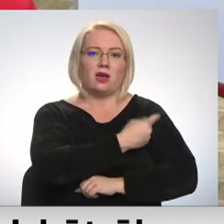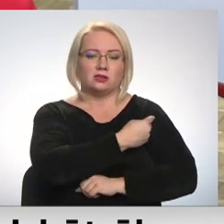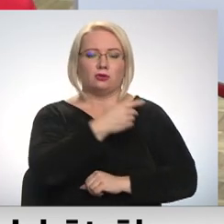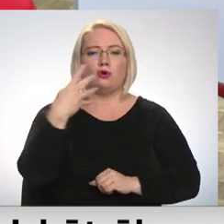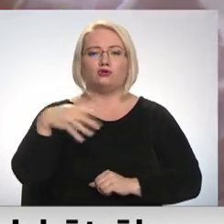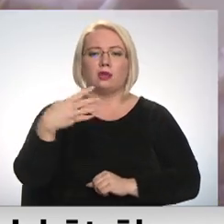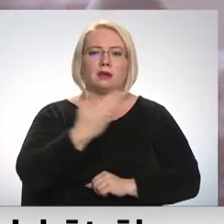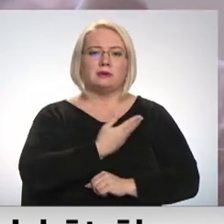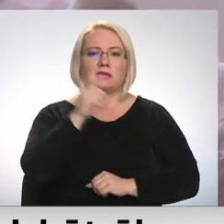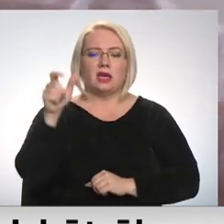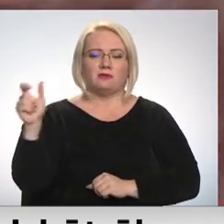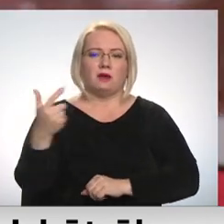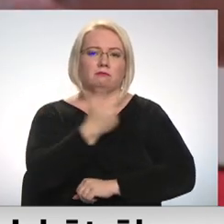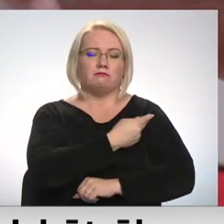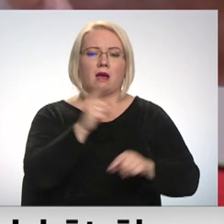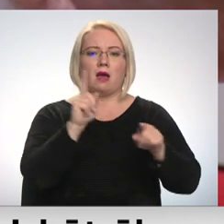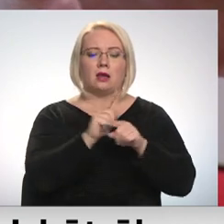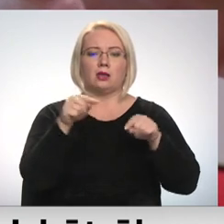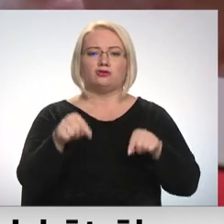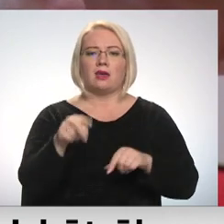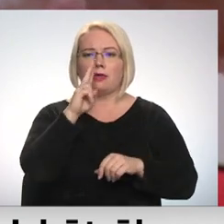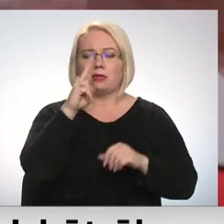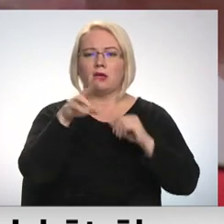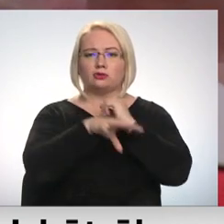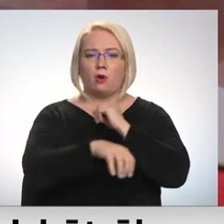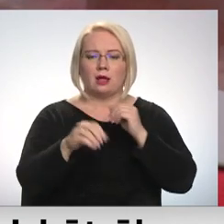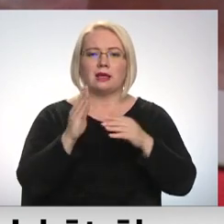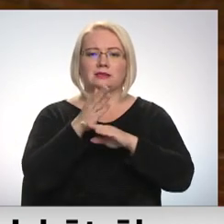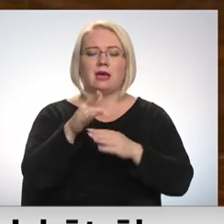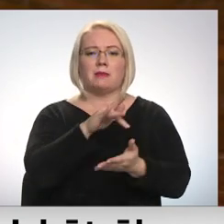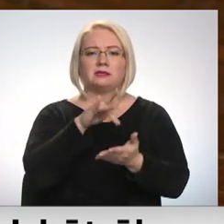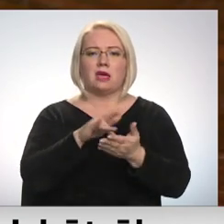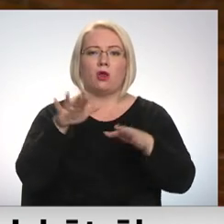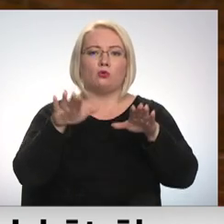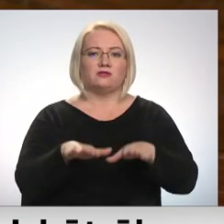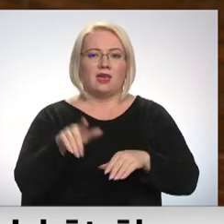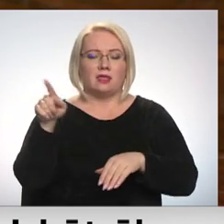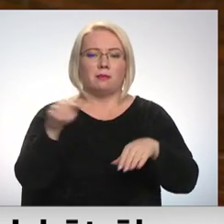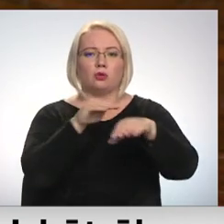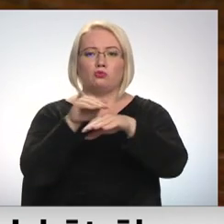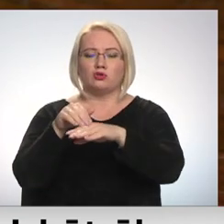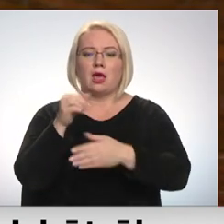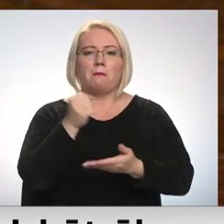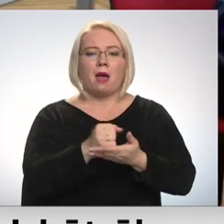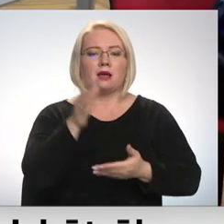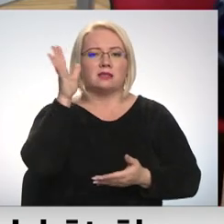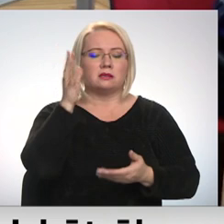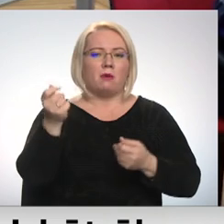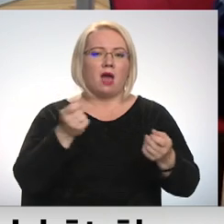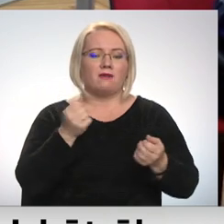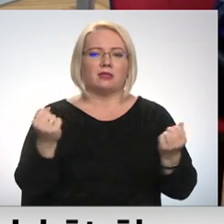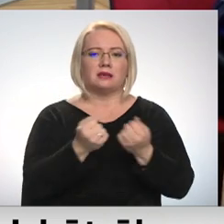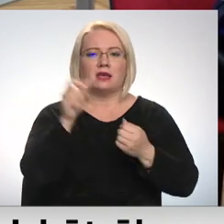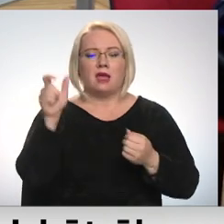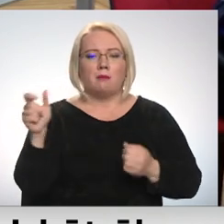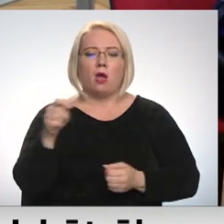iedzīvotāju vakcīnu saņēma arī šajā nedēļas nogalē ciema centrā uz vietas. Savukārt uzrunātie pagasta pārvaldes darbinieki komentārus